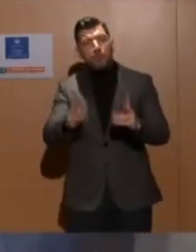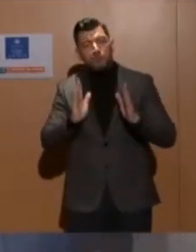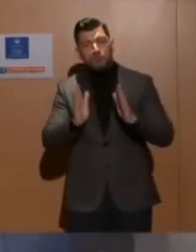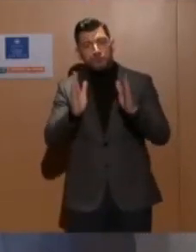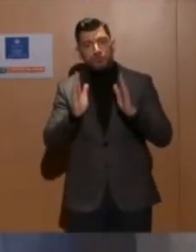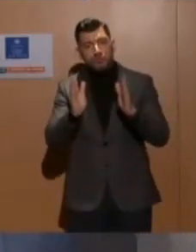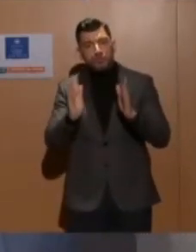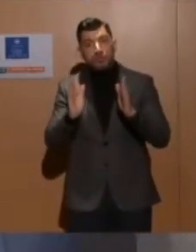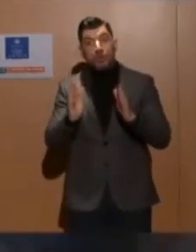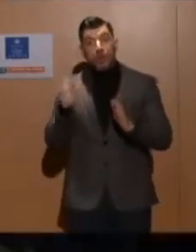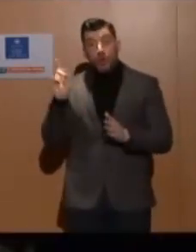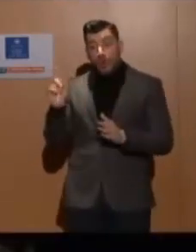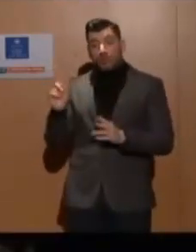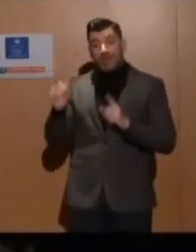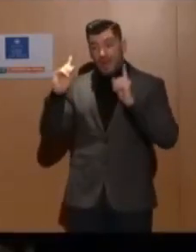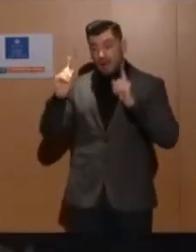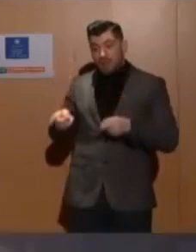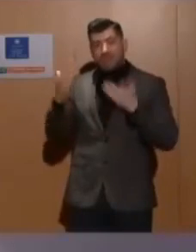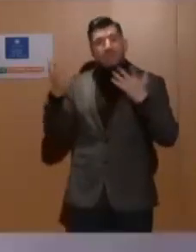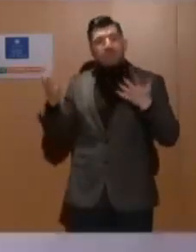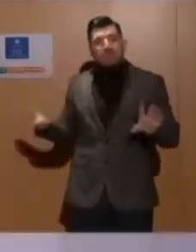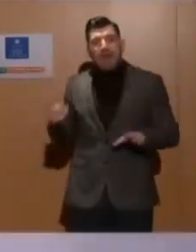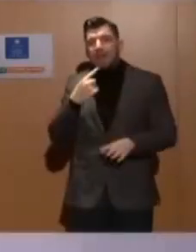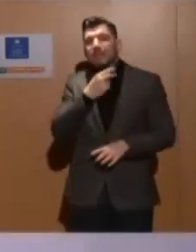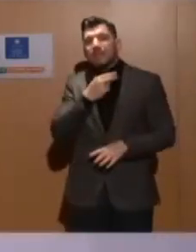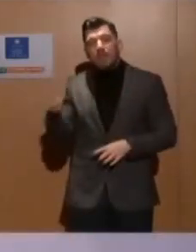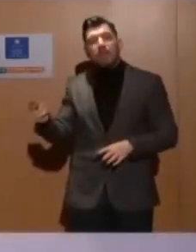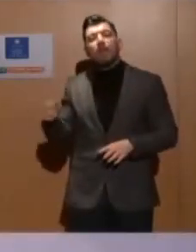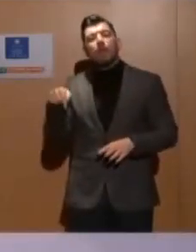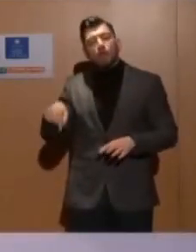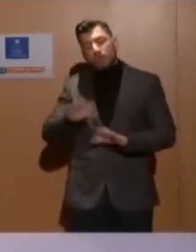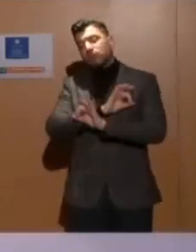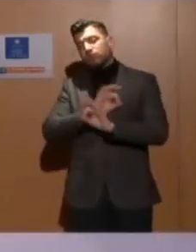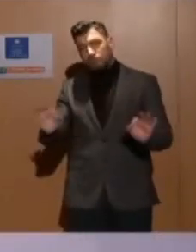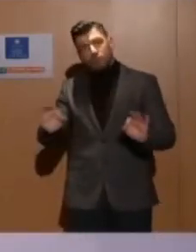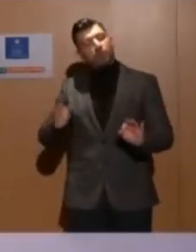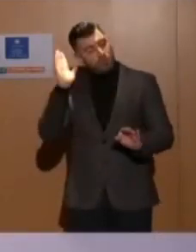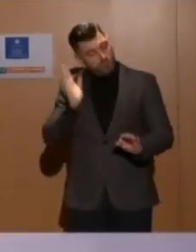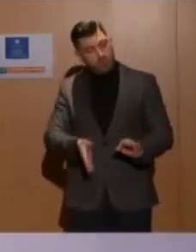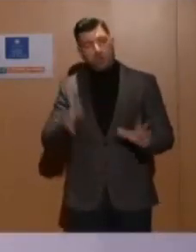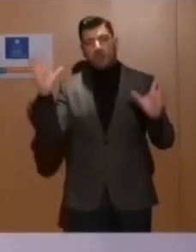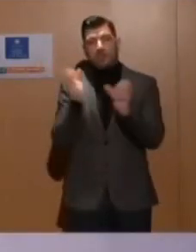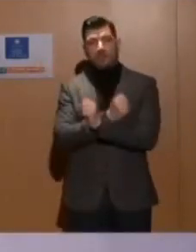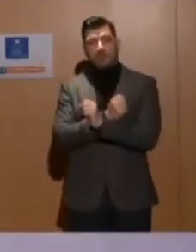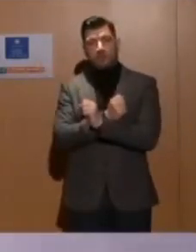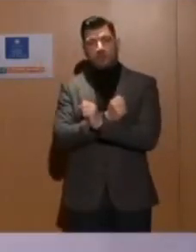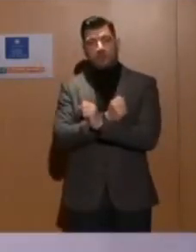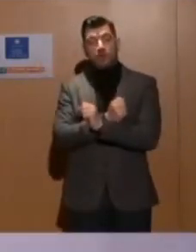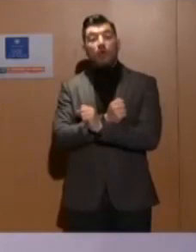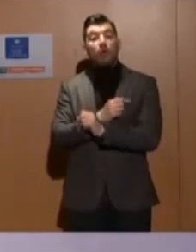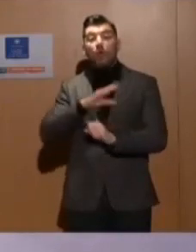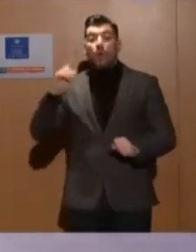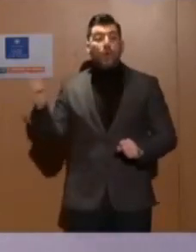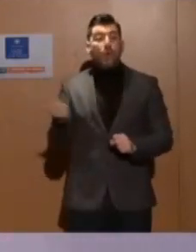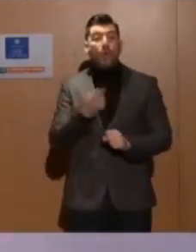έχεις φτάσει εκεί και τώρα μπορεί να τελειώσει ένα μαραθώνιο. Και πιστέψτε με, όλη η δουλειά είναι μέχρι να φτάσει το πρώτο χιλιόμετρο. Τα